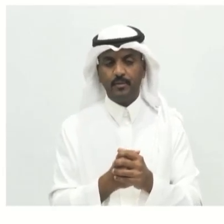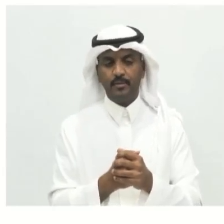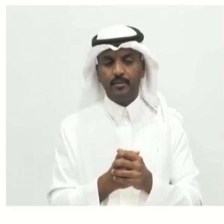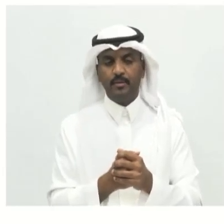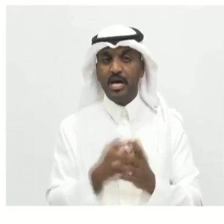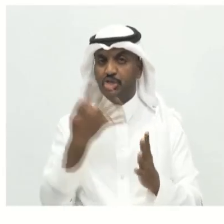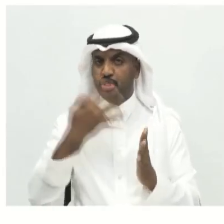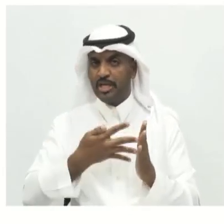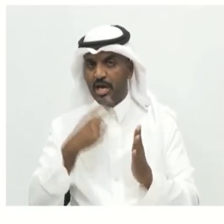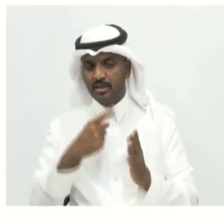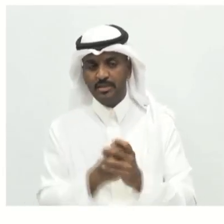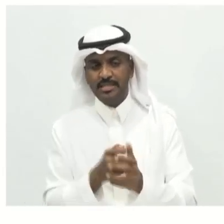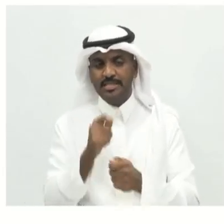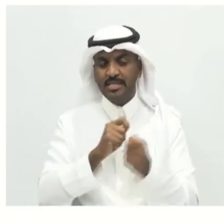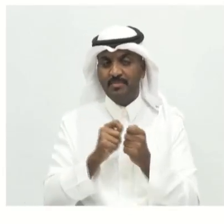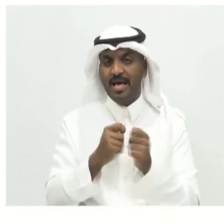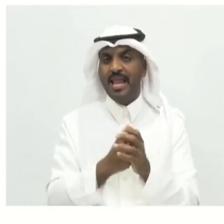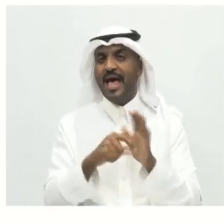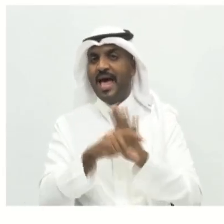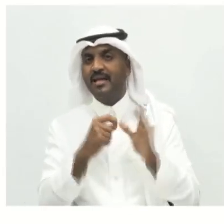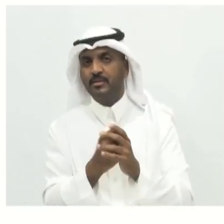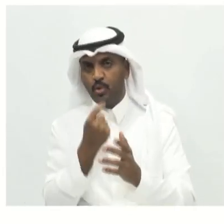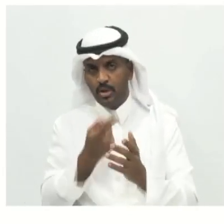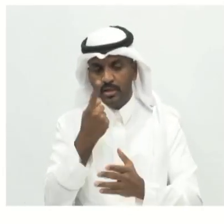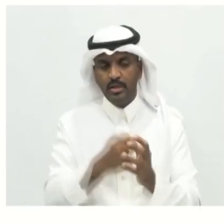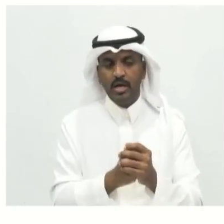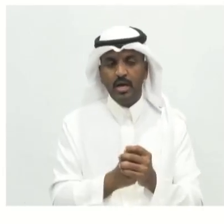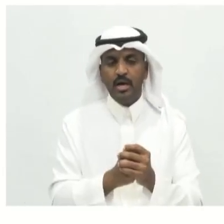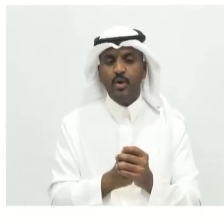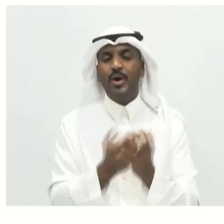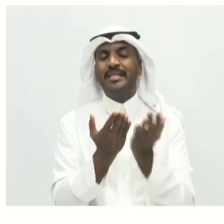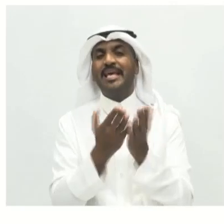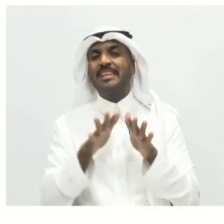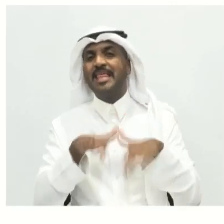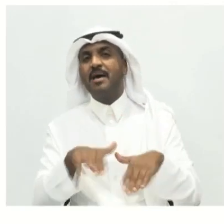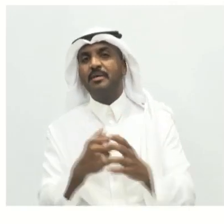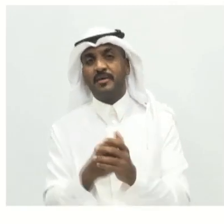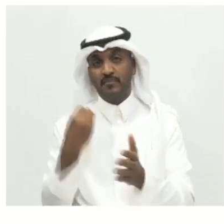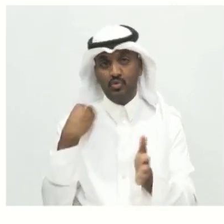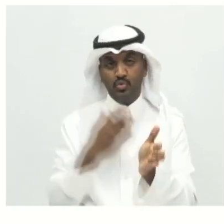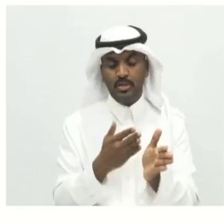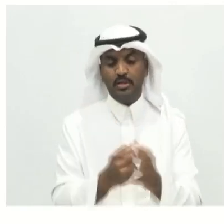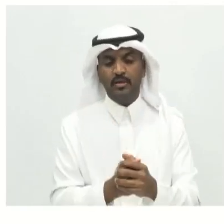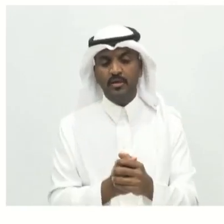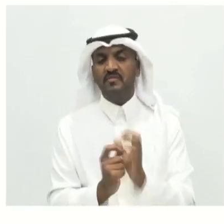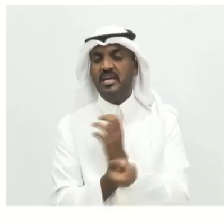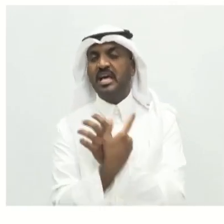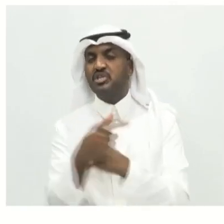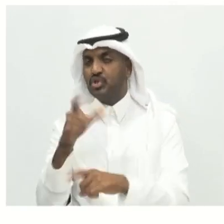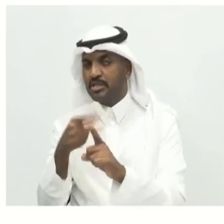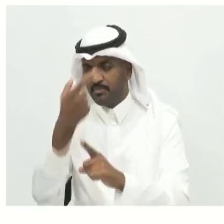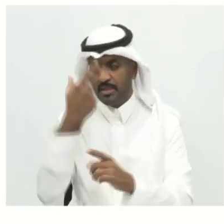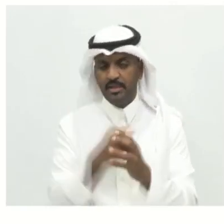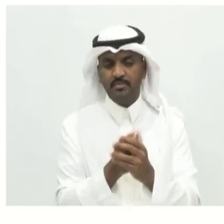الشرعيه هي استعمال ايات من القران الكريم او من الادعيه الثابته في السنه في علاج المريض اما